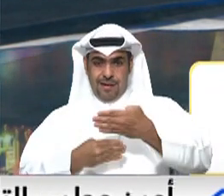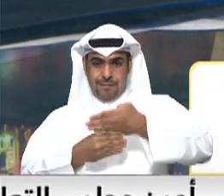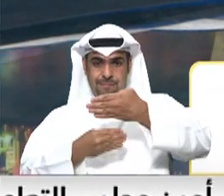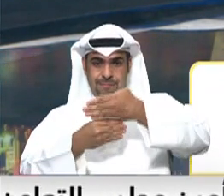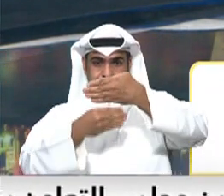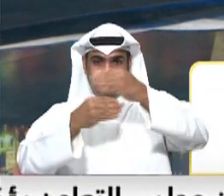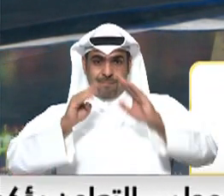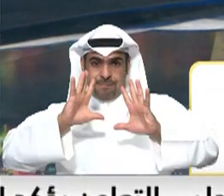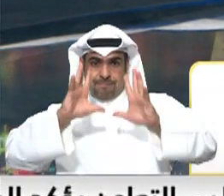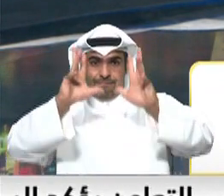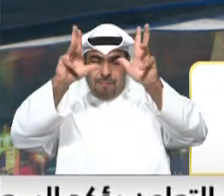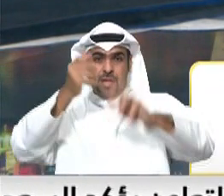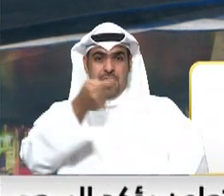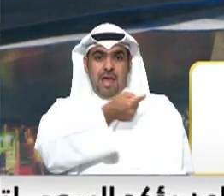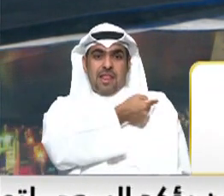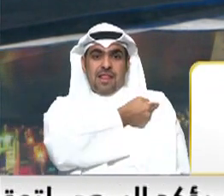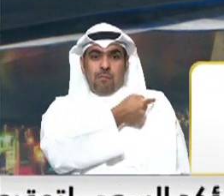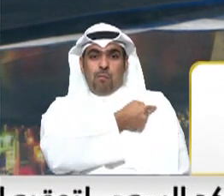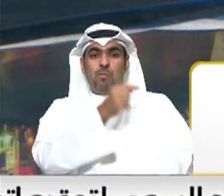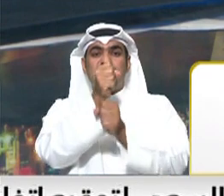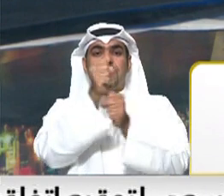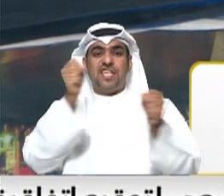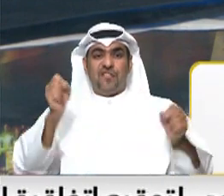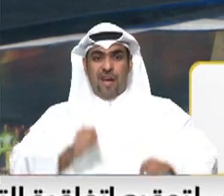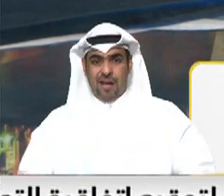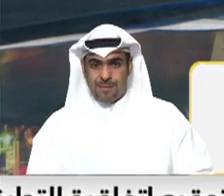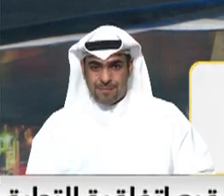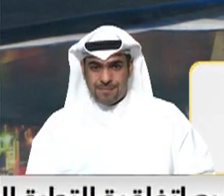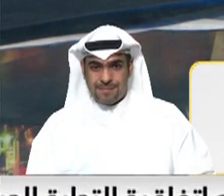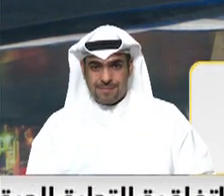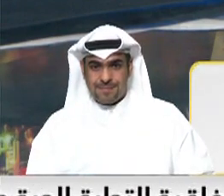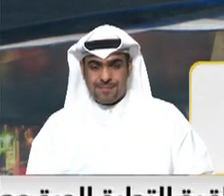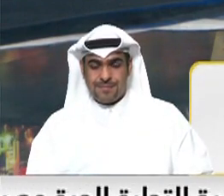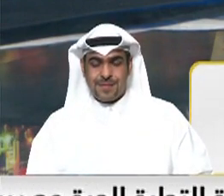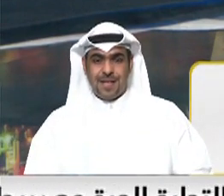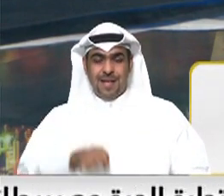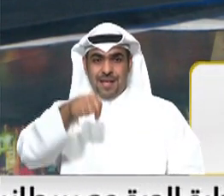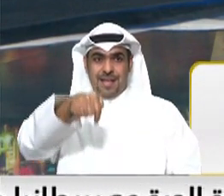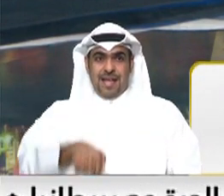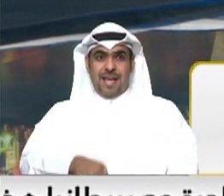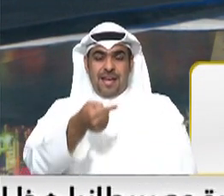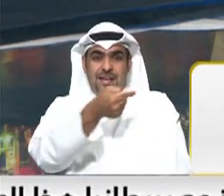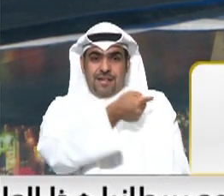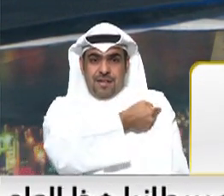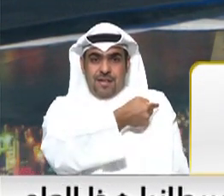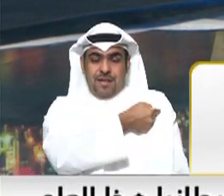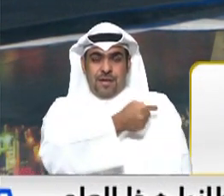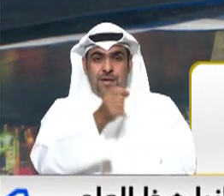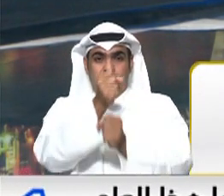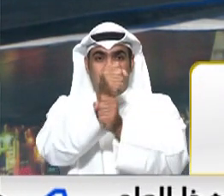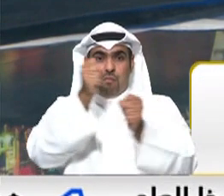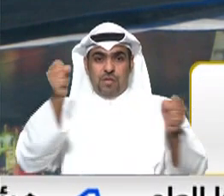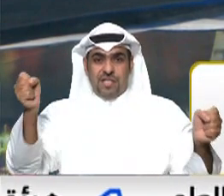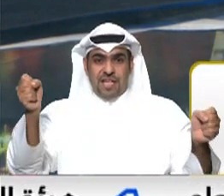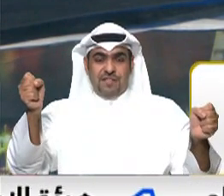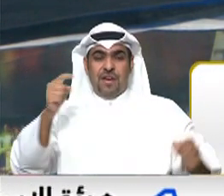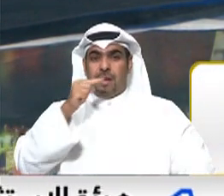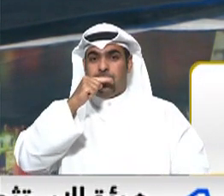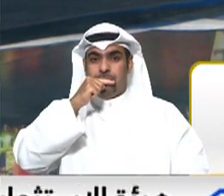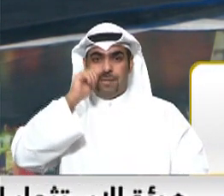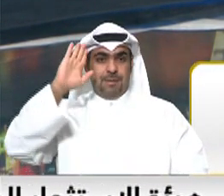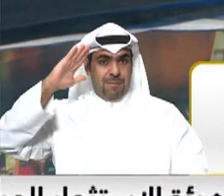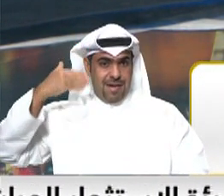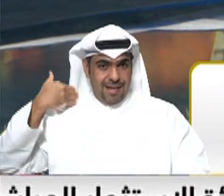الصحي. نعم، وعبر حملة الكويت بجانبكم افتتح مركز الشفاء الطبي للأم والطفل في محافظة